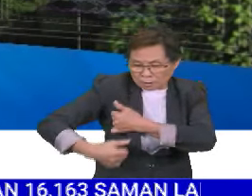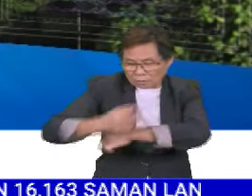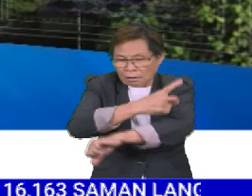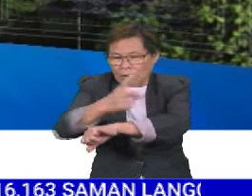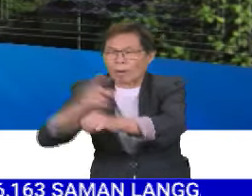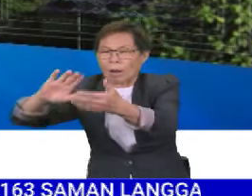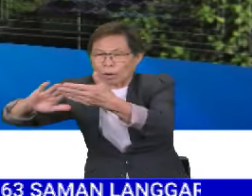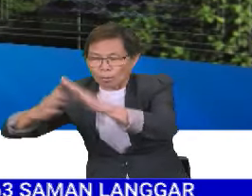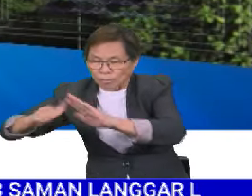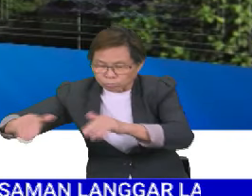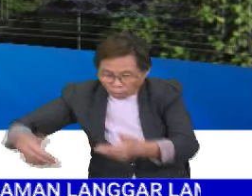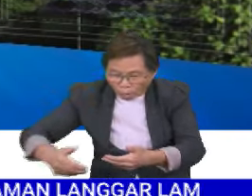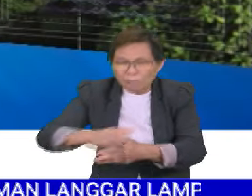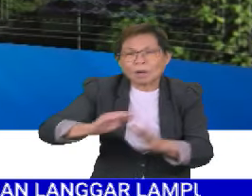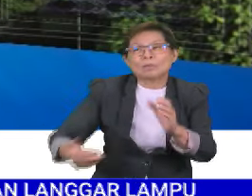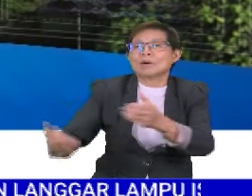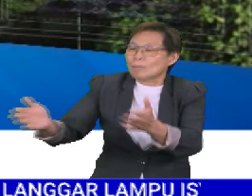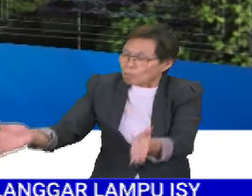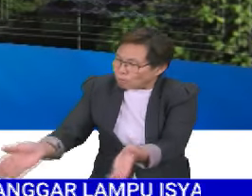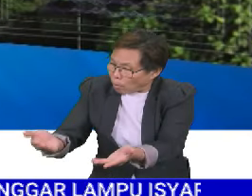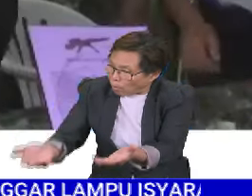komuniti dan menggalakkan penglibatan mereka.